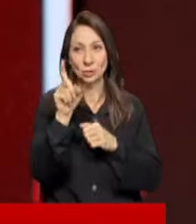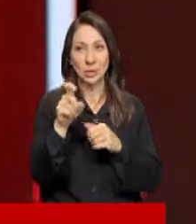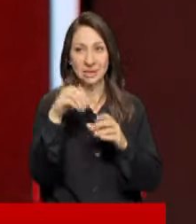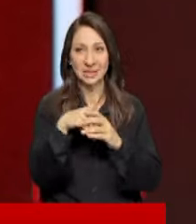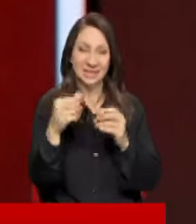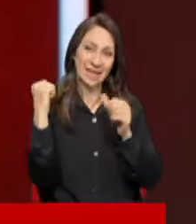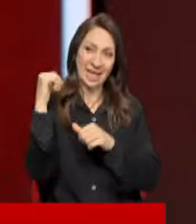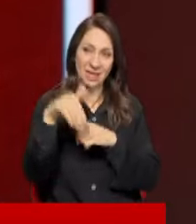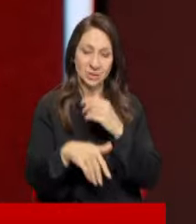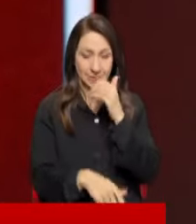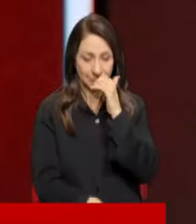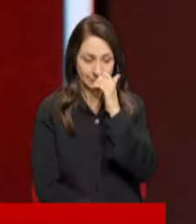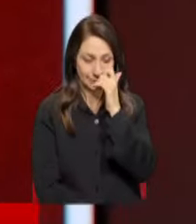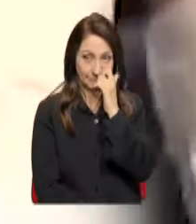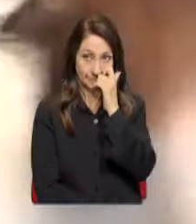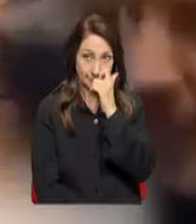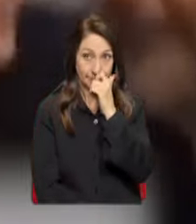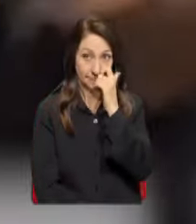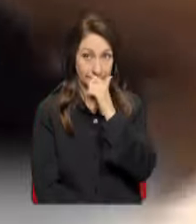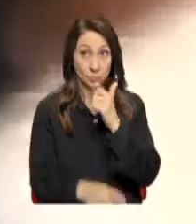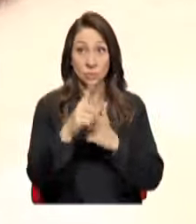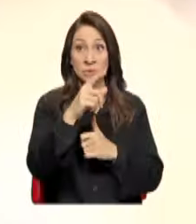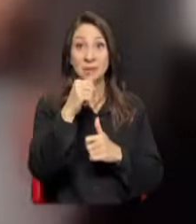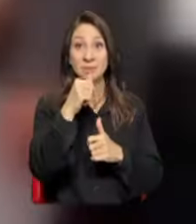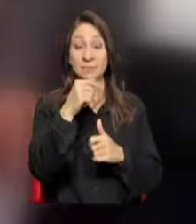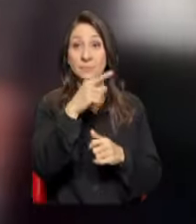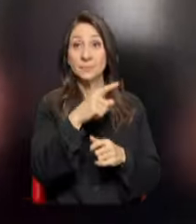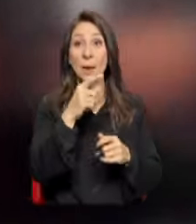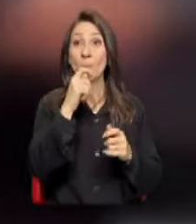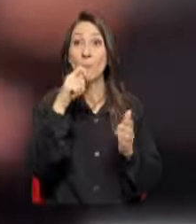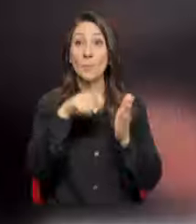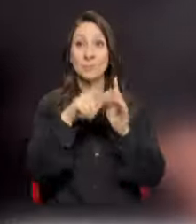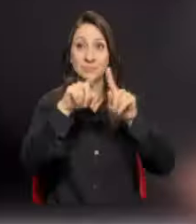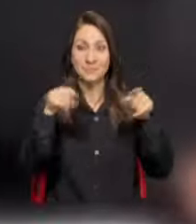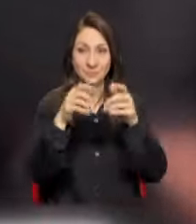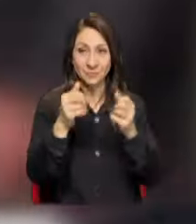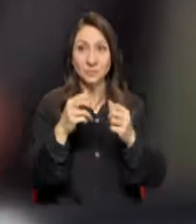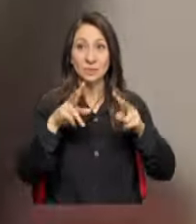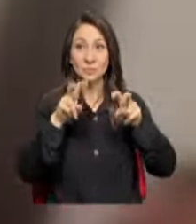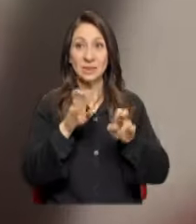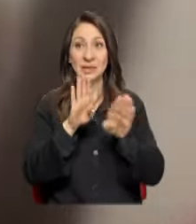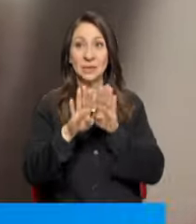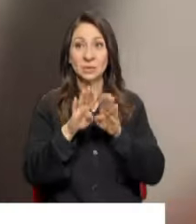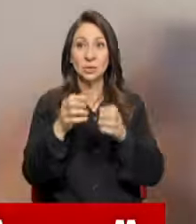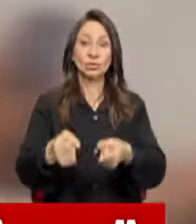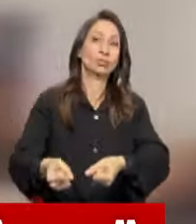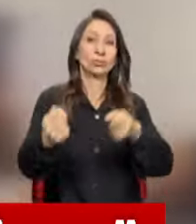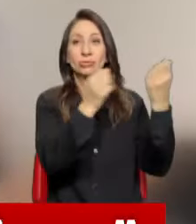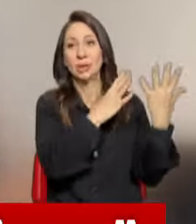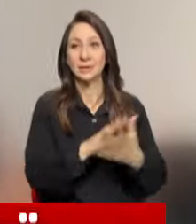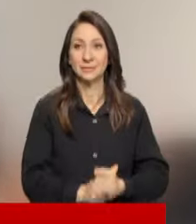için geri döneceğiz. Şu anda makam kapısı söküldü. Mazbatayı aldılar. Makam odasının kapısını